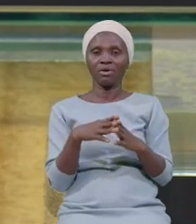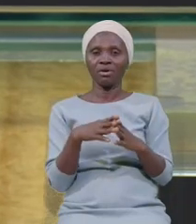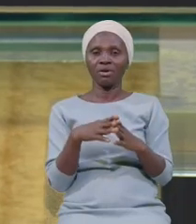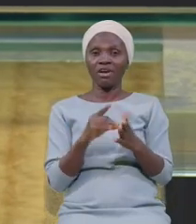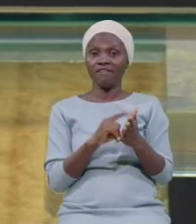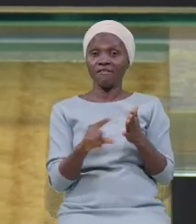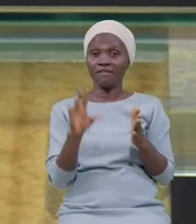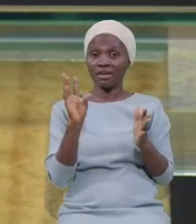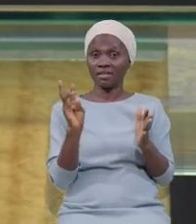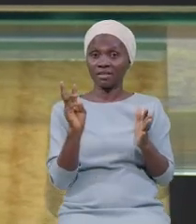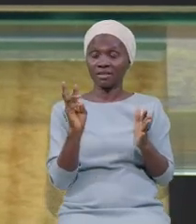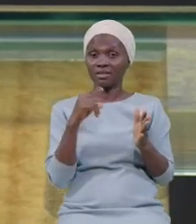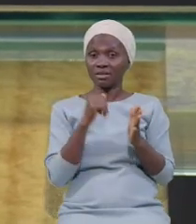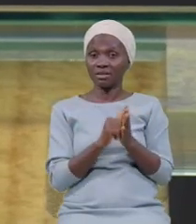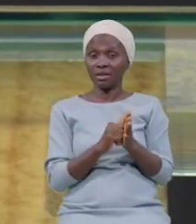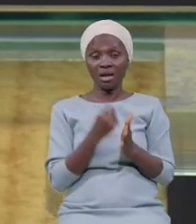Verset 6.